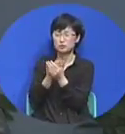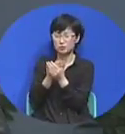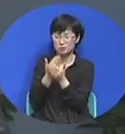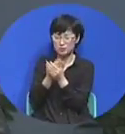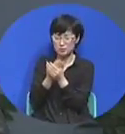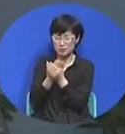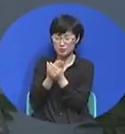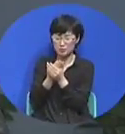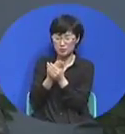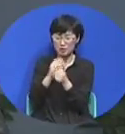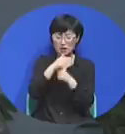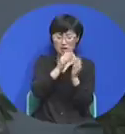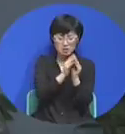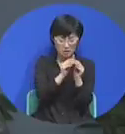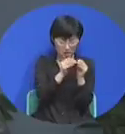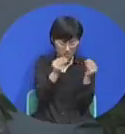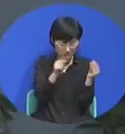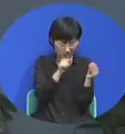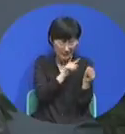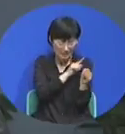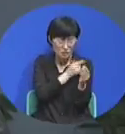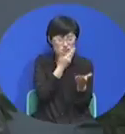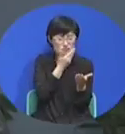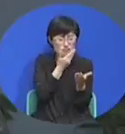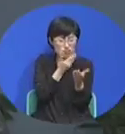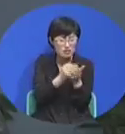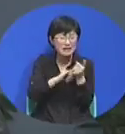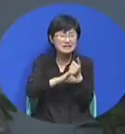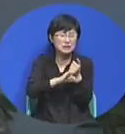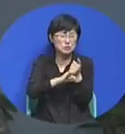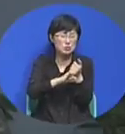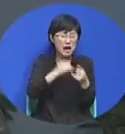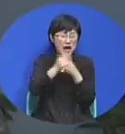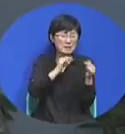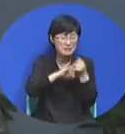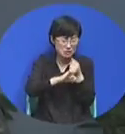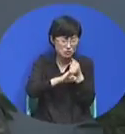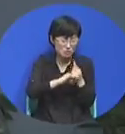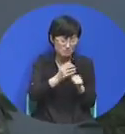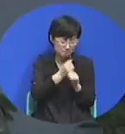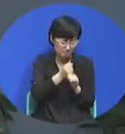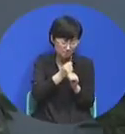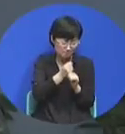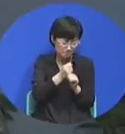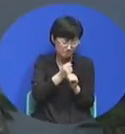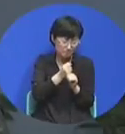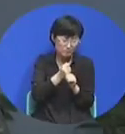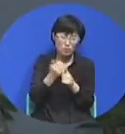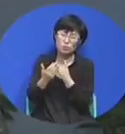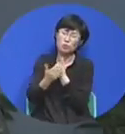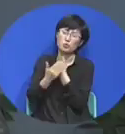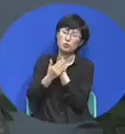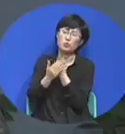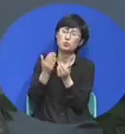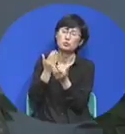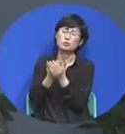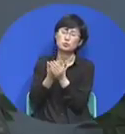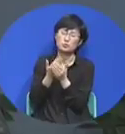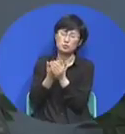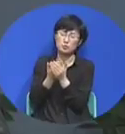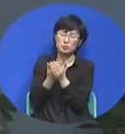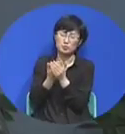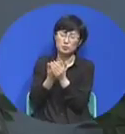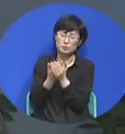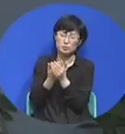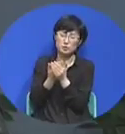Bible. 성경의 가장 중요한 하나님의 약속을 붙잡게 해 주옵소서. And help us to hold on to the most important promise